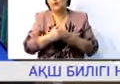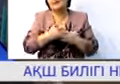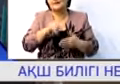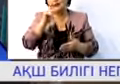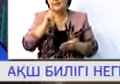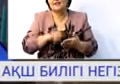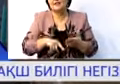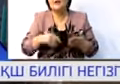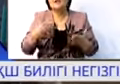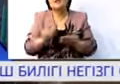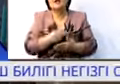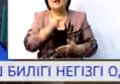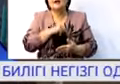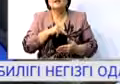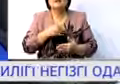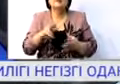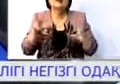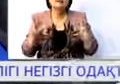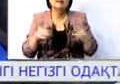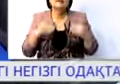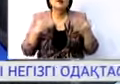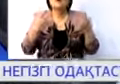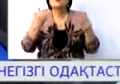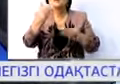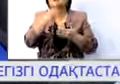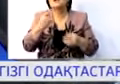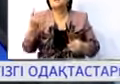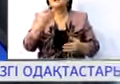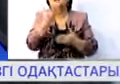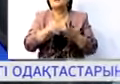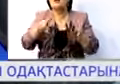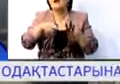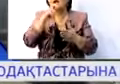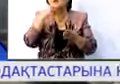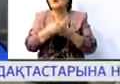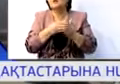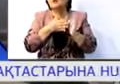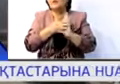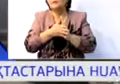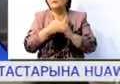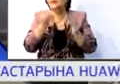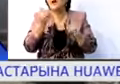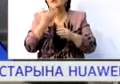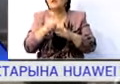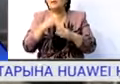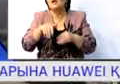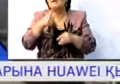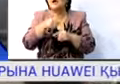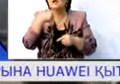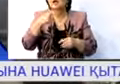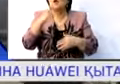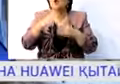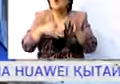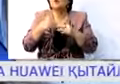сенеміз. Жаңа қызметіңізге сәттілік тілейміз. Күн тәртібіндегі бірінші мәселе қала бюджетінің игерілуі. Қаржы бөлімі басшысының айтуынша,